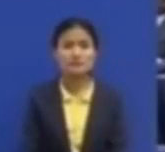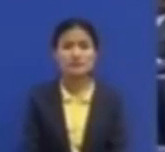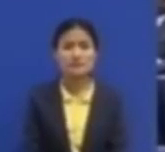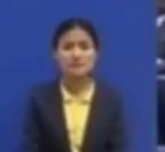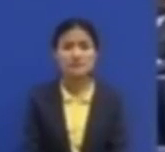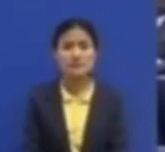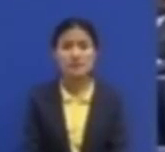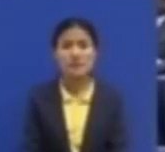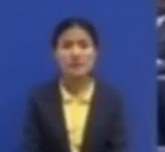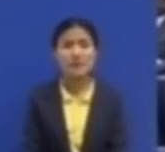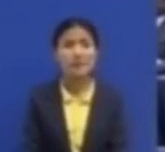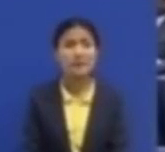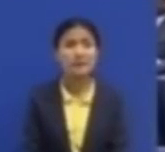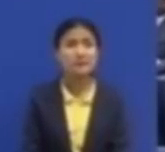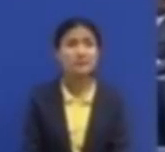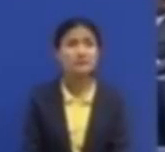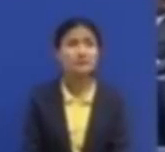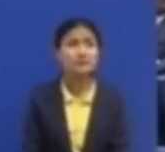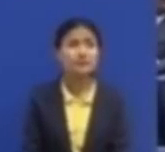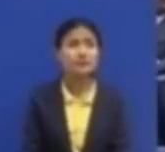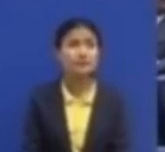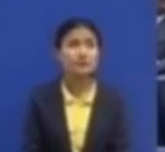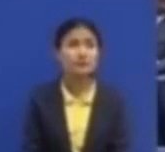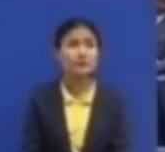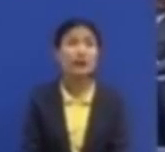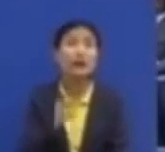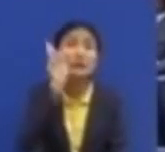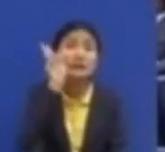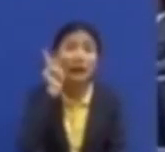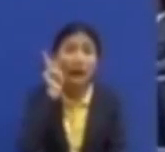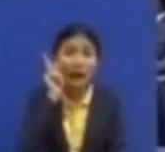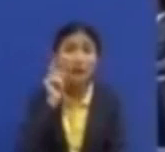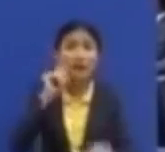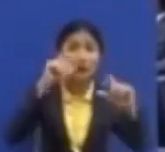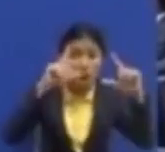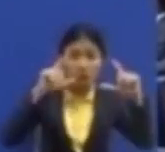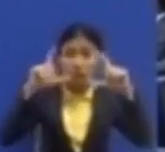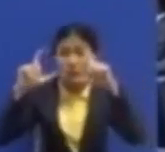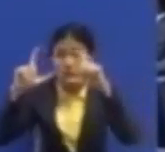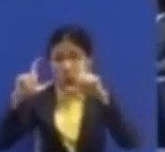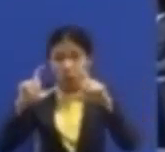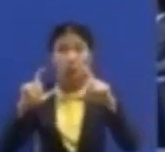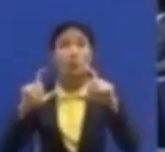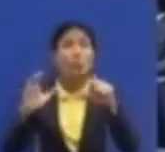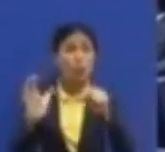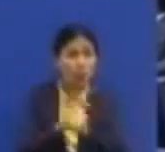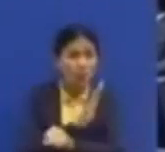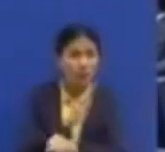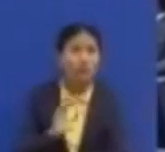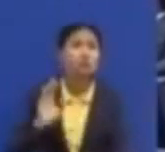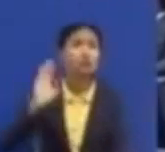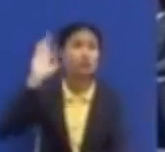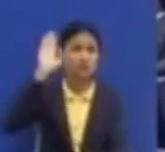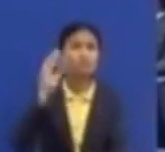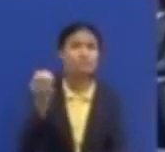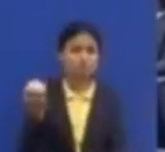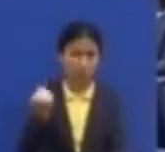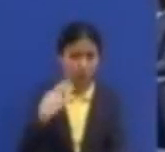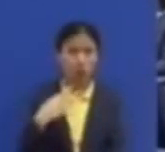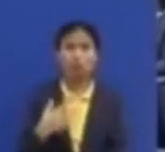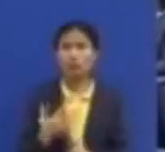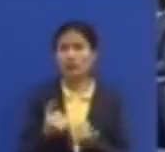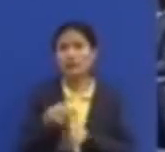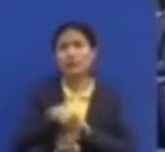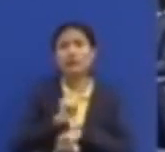ถ้าซื้อถ่ายเสร็จพอแล้วก็ยกมือขึ้นนะครับเพื่อจะได้ดำเนินการต่อไป